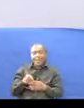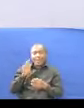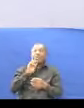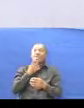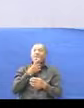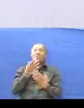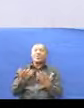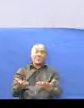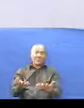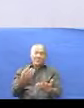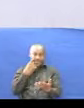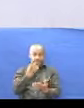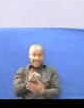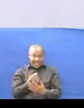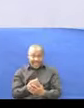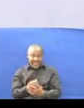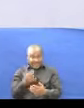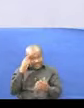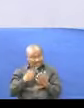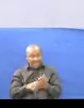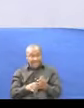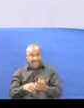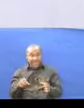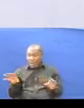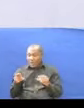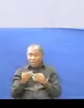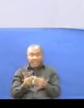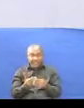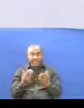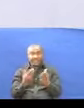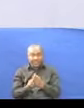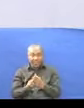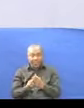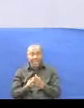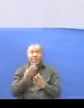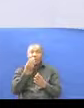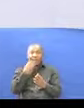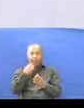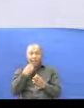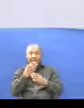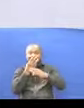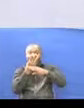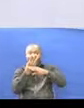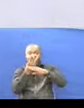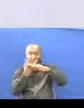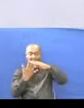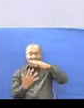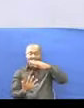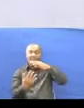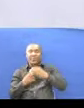hapa. Je, wote pamoja walikula sehemu gani ya mkate huo? Jibu letu, wote